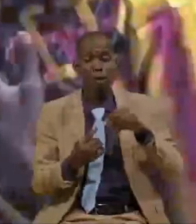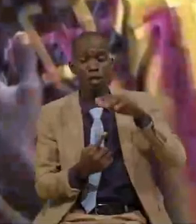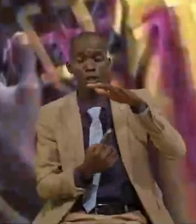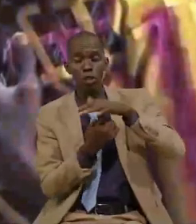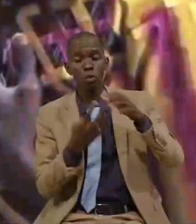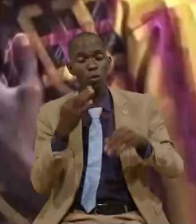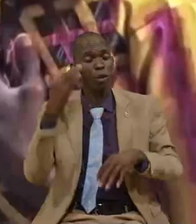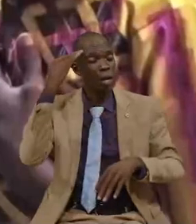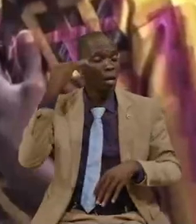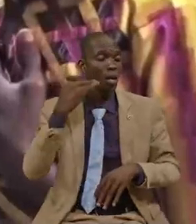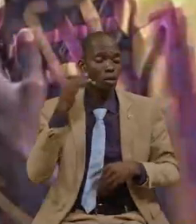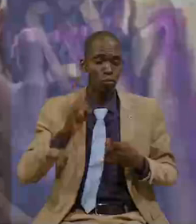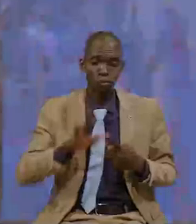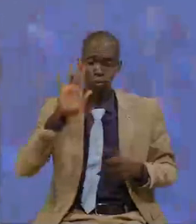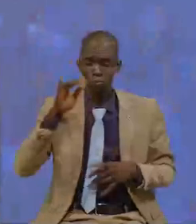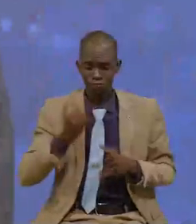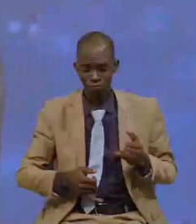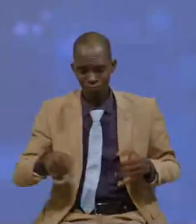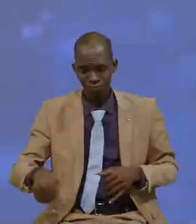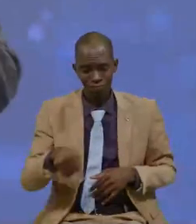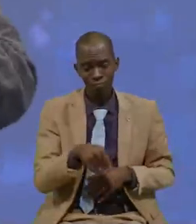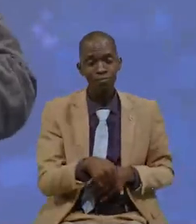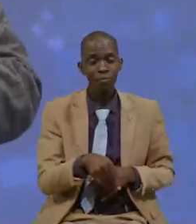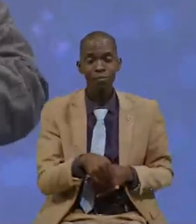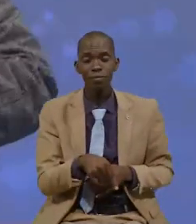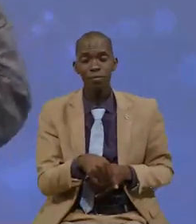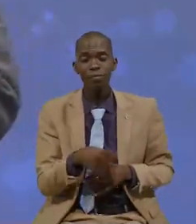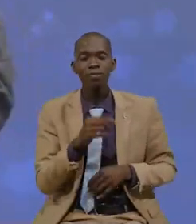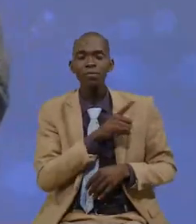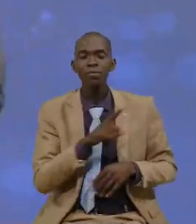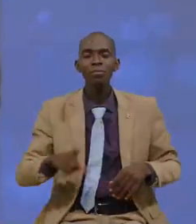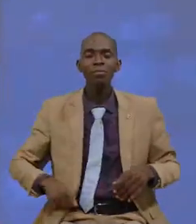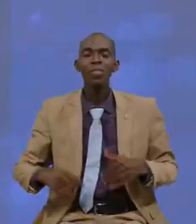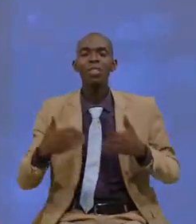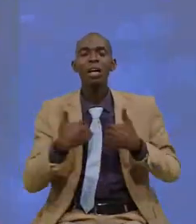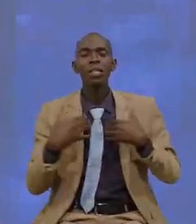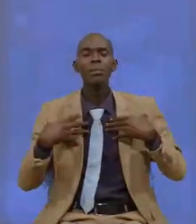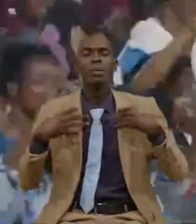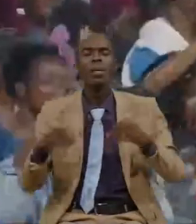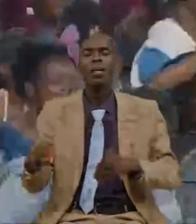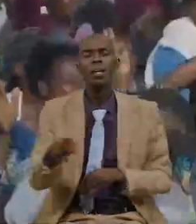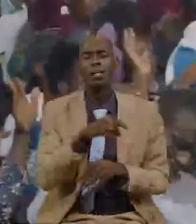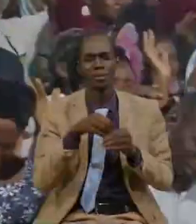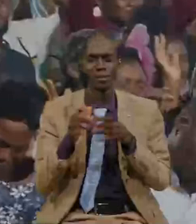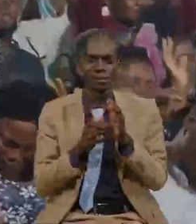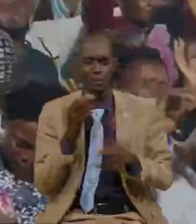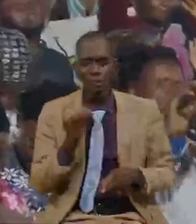De la tête jusqu'au bout de vos orteils, le Seigneur vous a